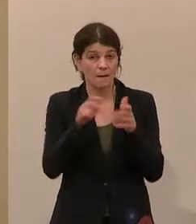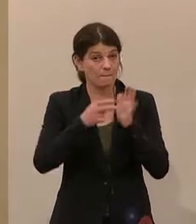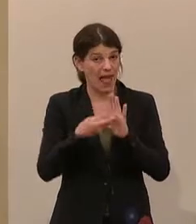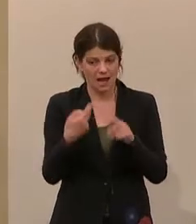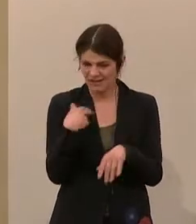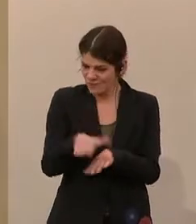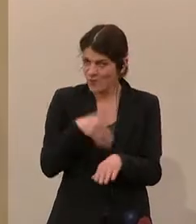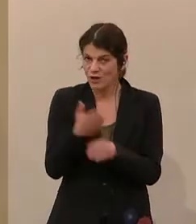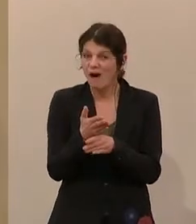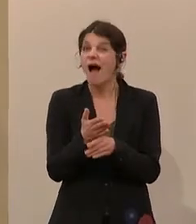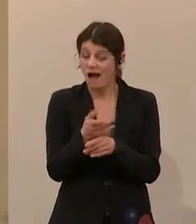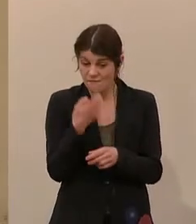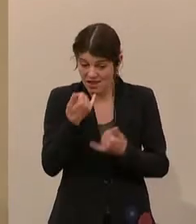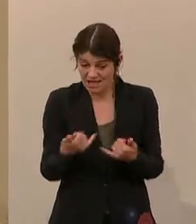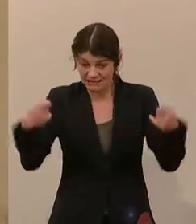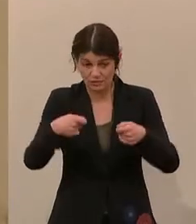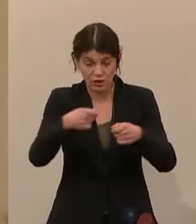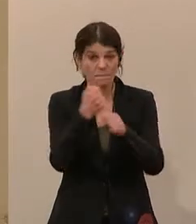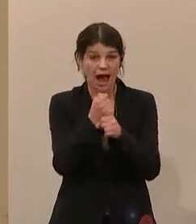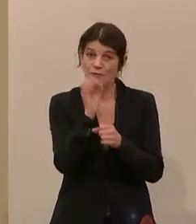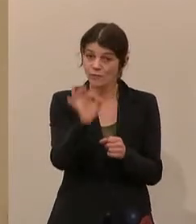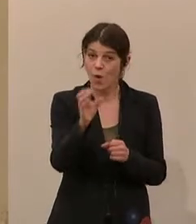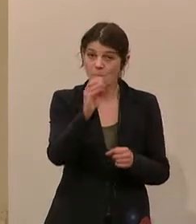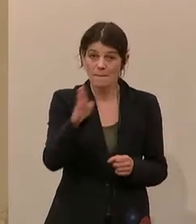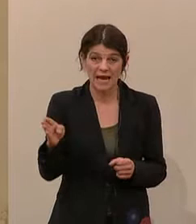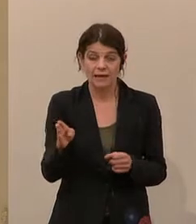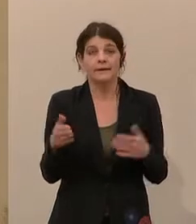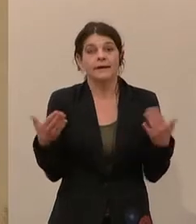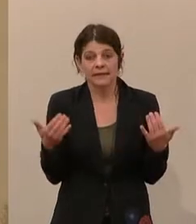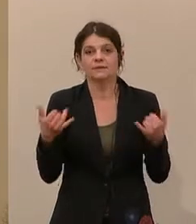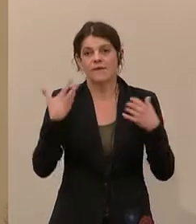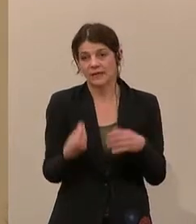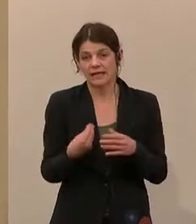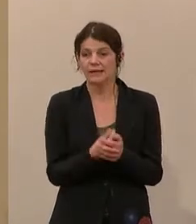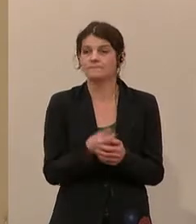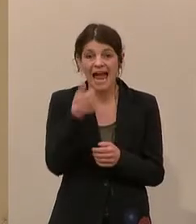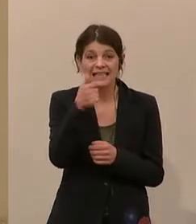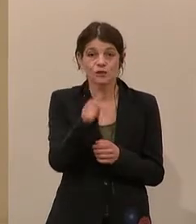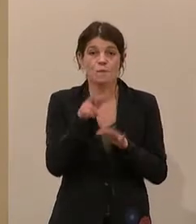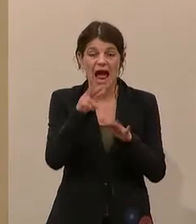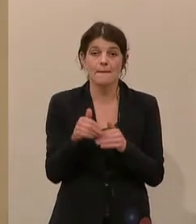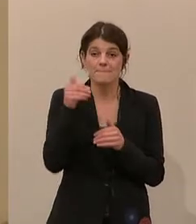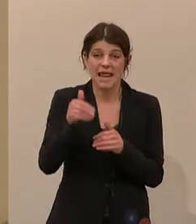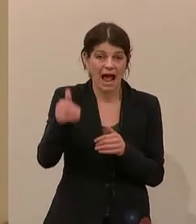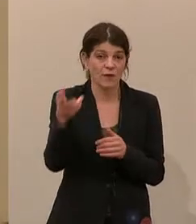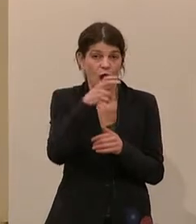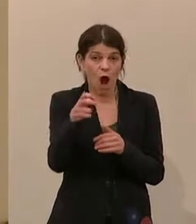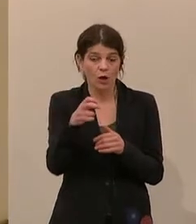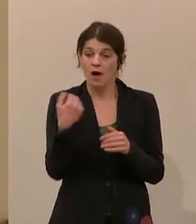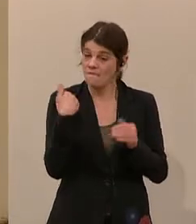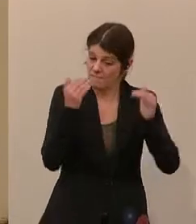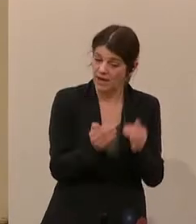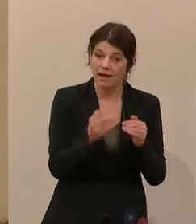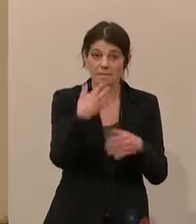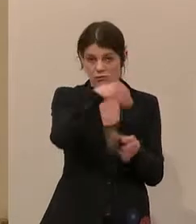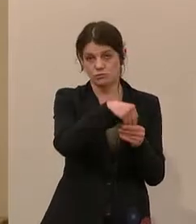die Investitionen kommen für die ÖBB, bedeutet das wieder, dass um 1,8 Milliarden Euro gespart